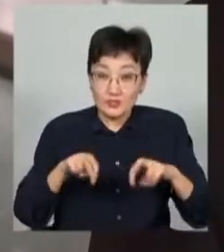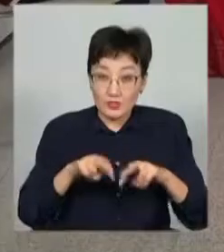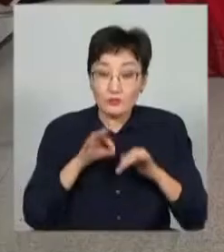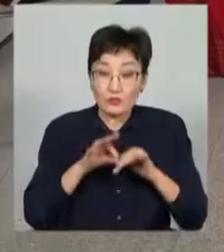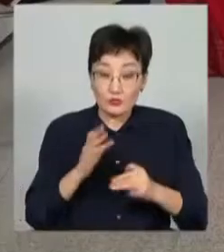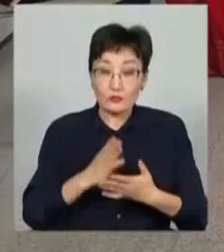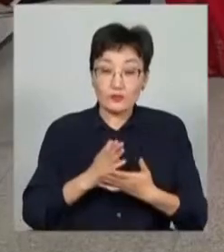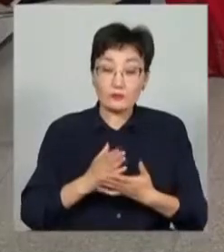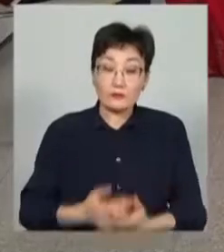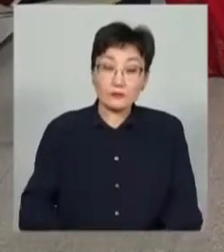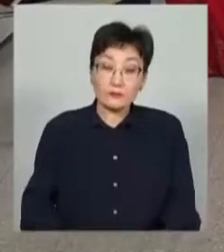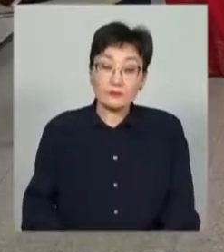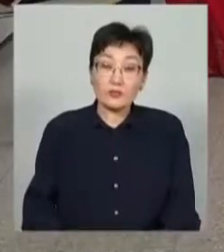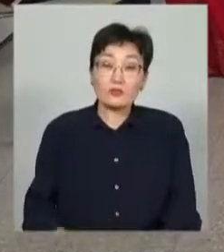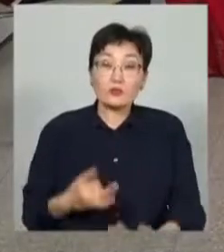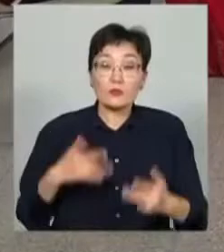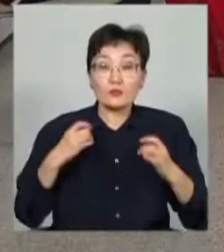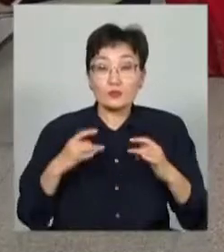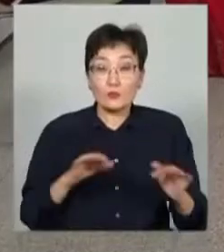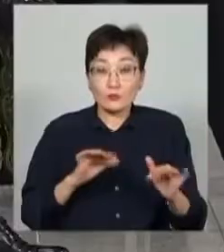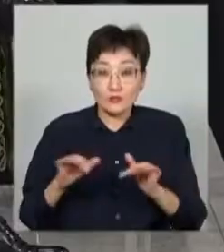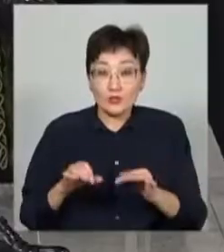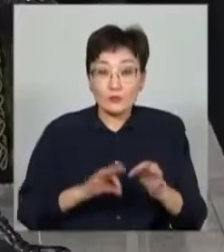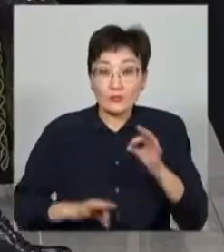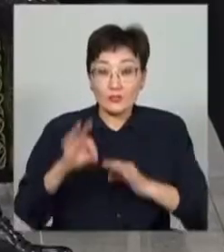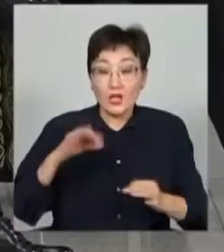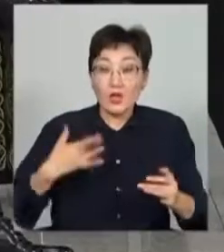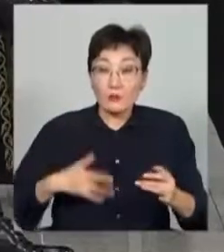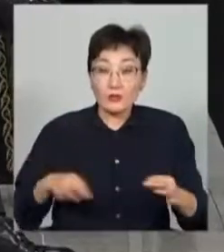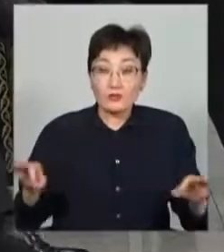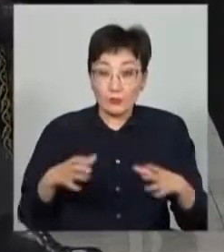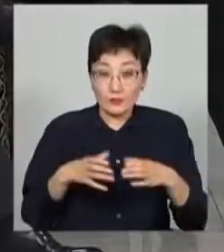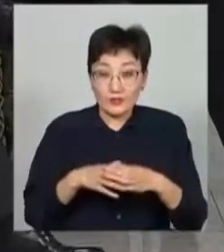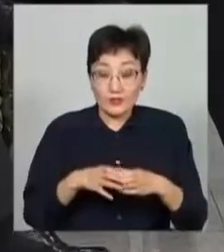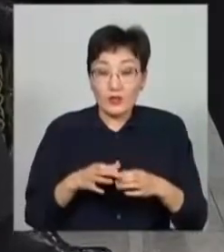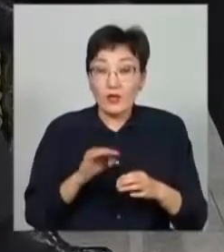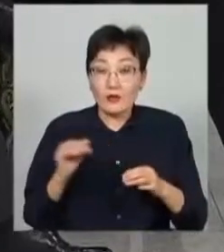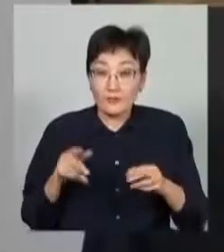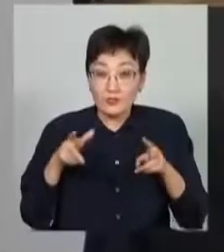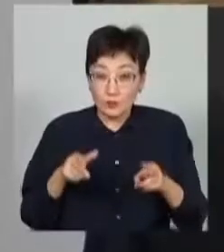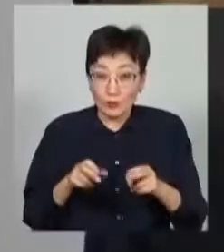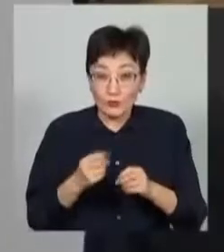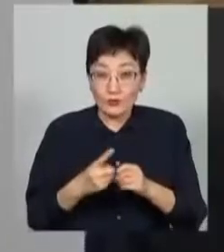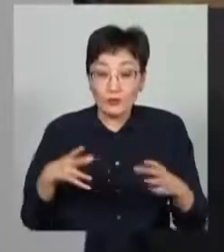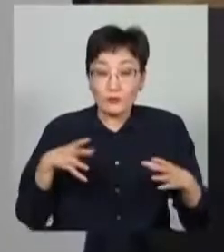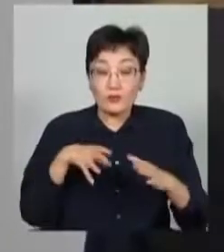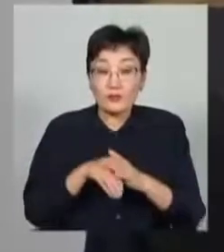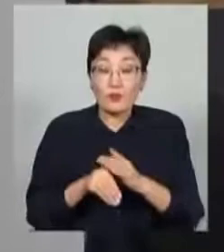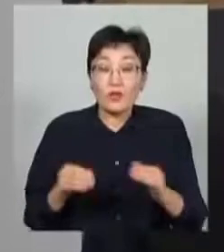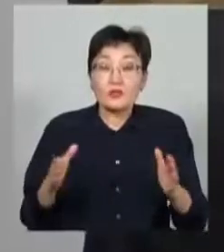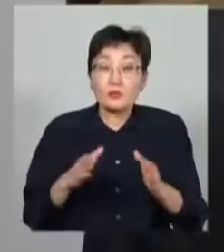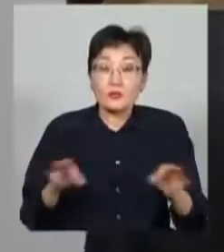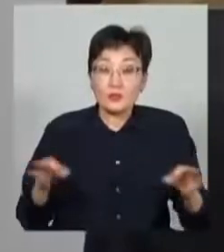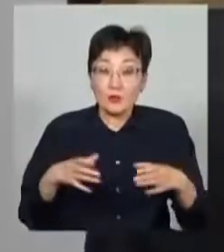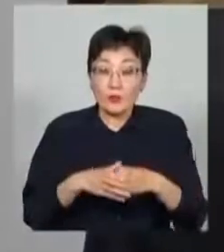жатыр. Сондай-ақ мерекелік кеште шығыс шертпесі атты ансамбльдің ресми тұсауы кесілді. 11 адамнан құралған шағын топ